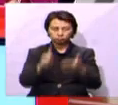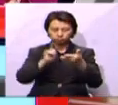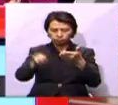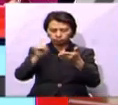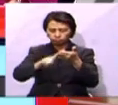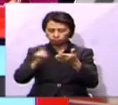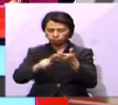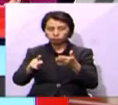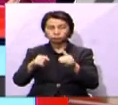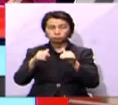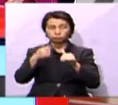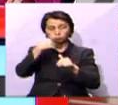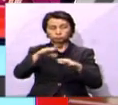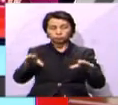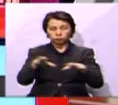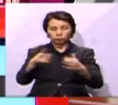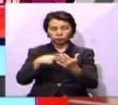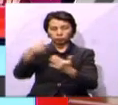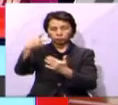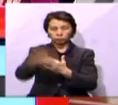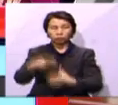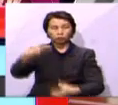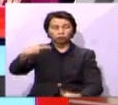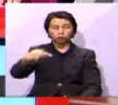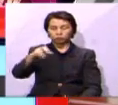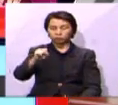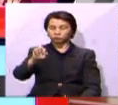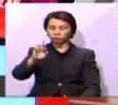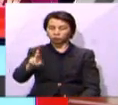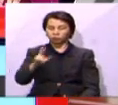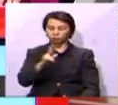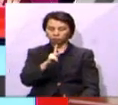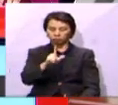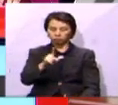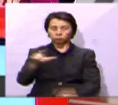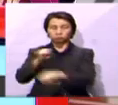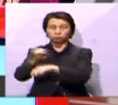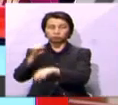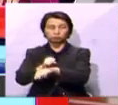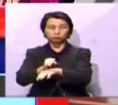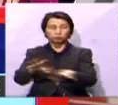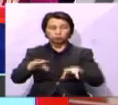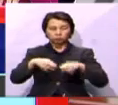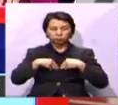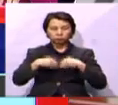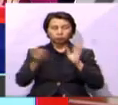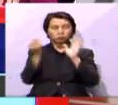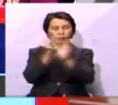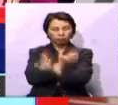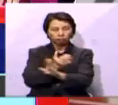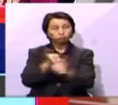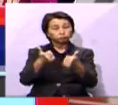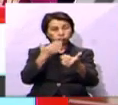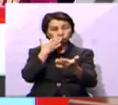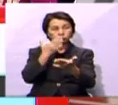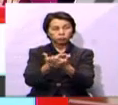Pemeriksaan awam bagi pelaksanaan projek HSR Kuala Lumpur Singapura terus menerima maklum balas memberangsangkan sejak ia